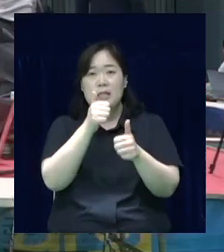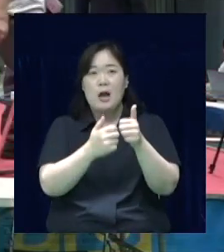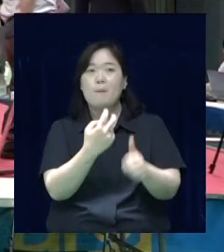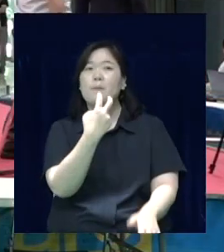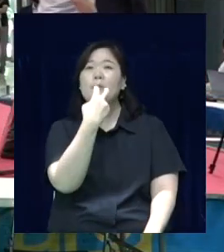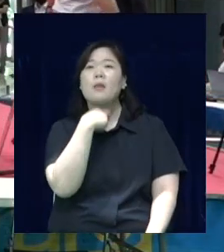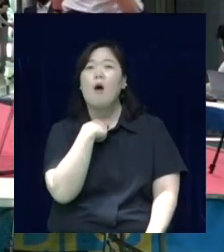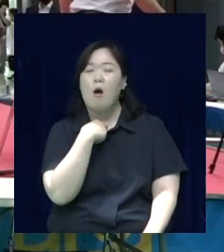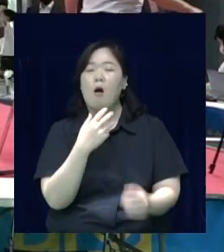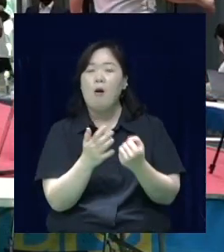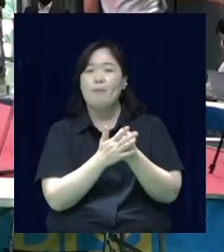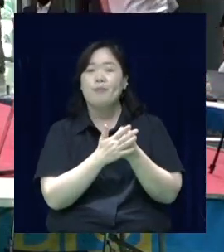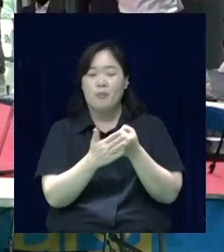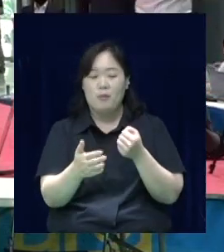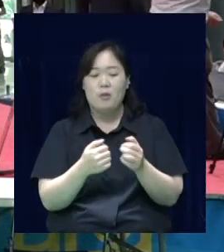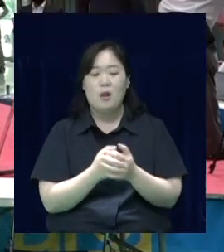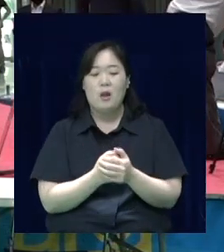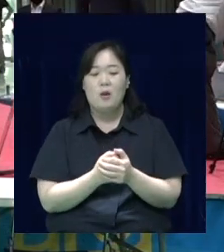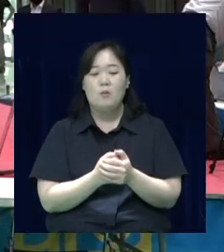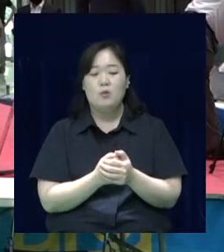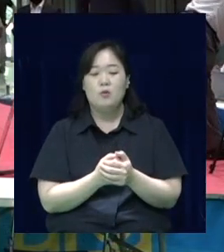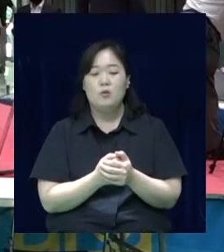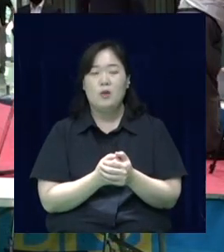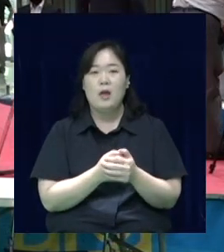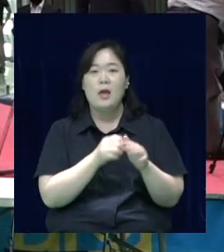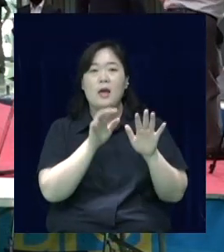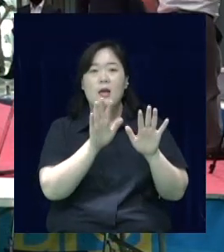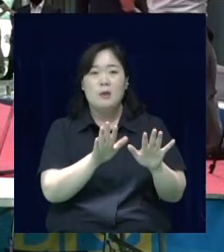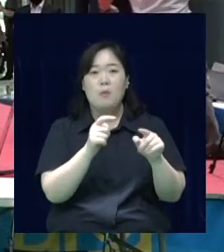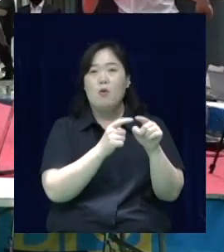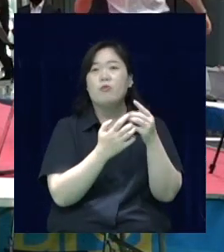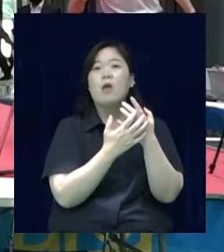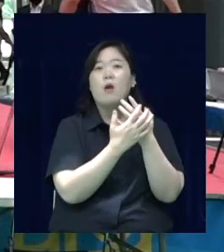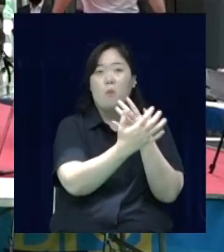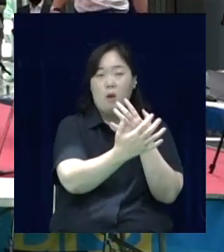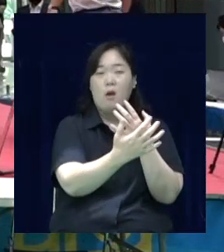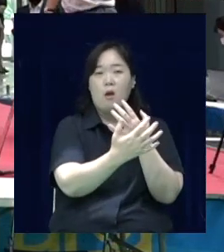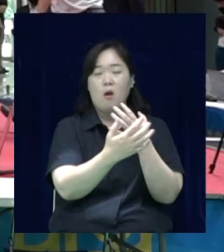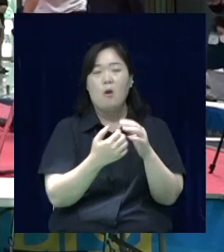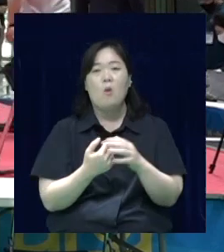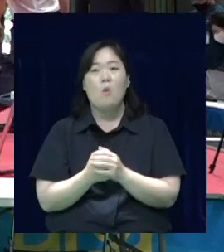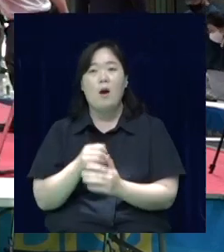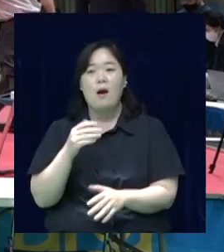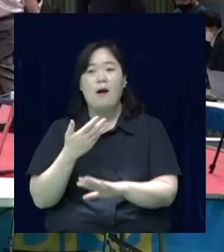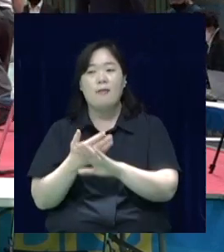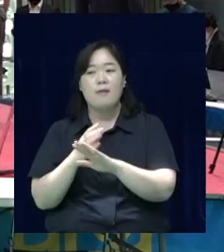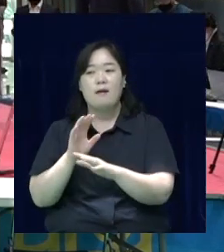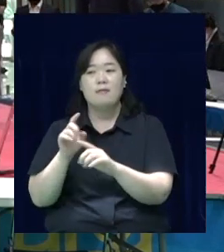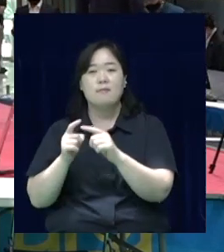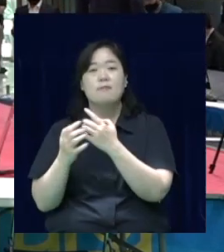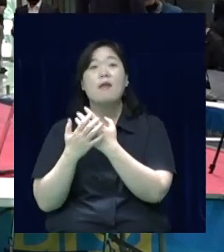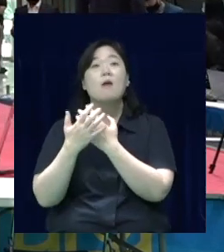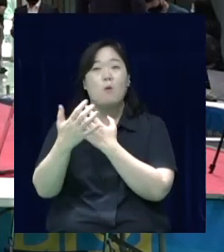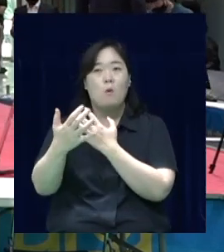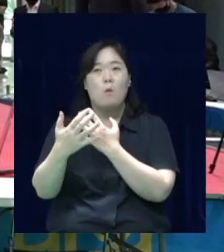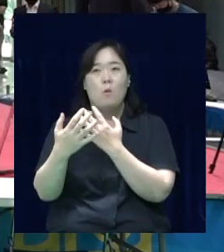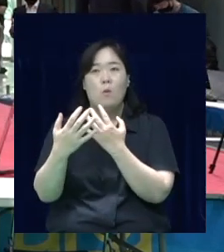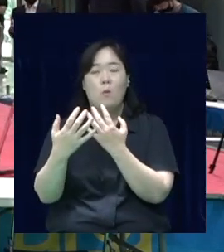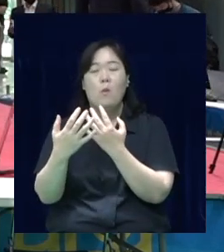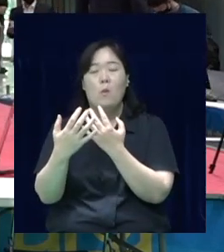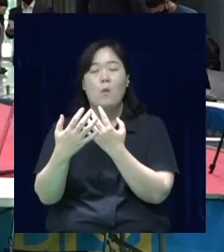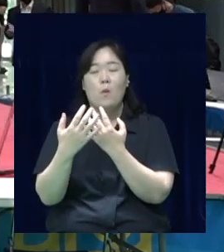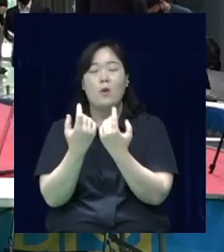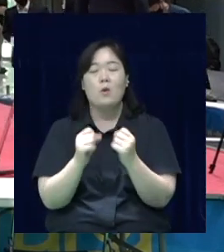출전하진 않지만 그 선수들과 또 이 선수들이 또 각자 열심히 해서 앞으로 우리나라 장애인 역도가 어떤 밝은 미래가 있지 않을까